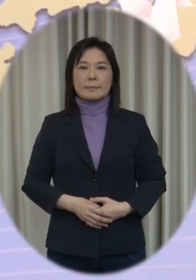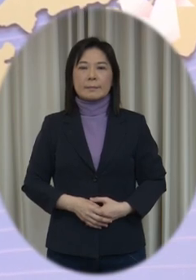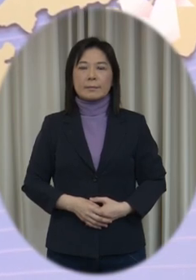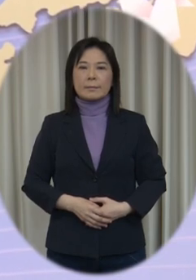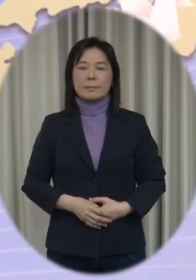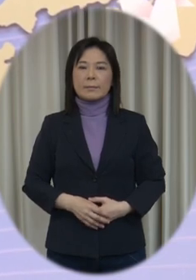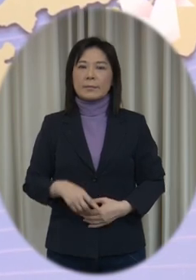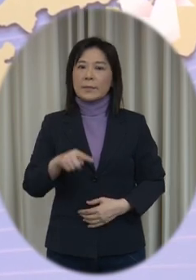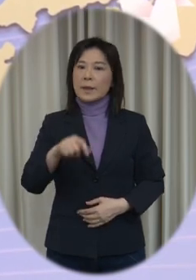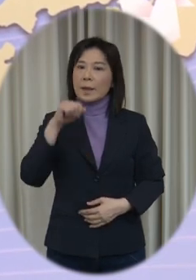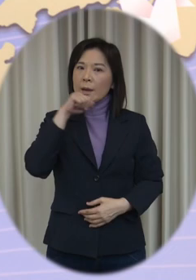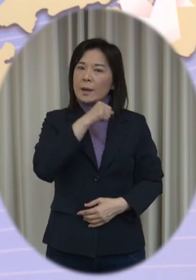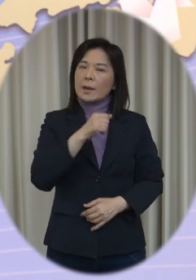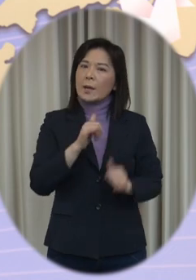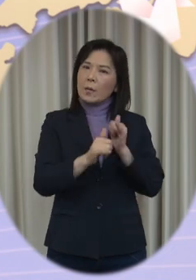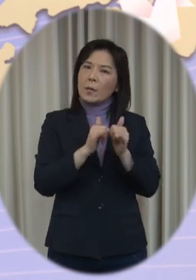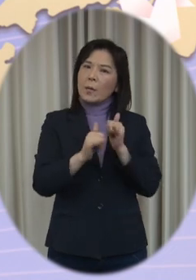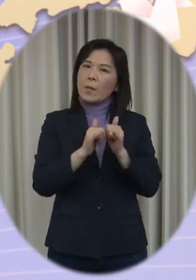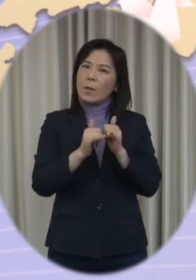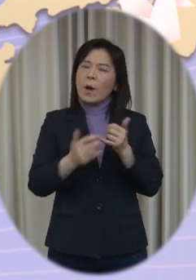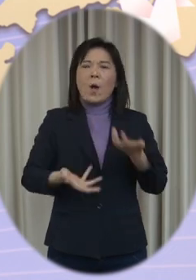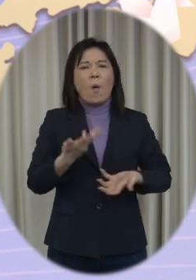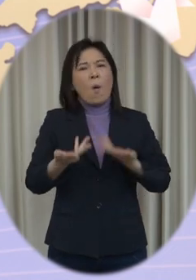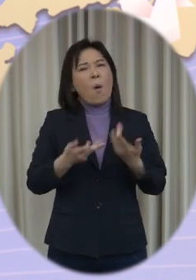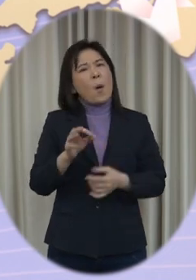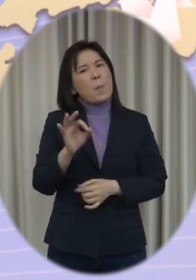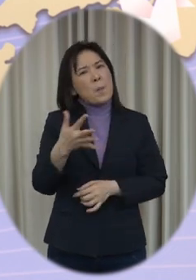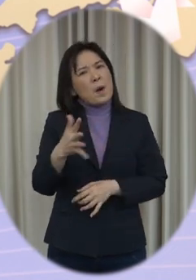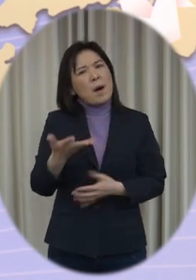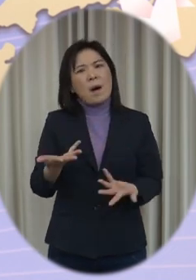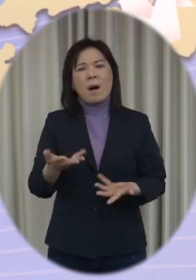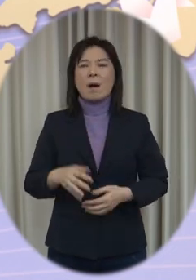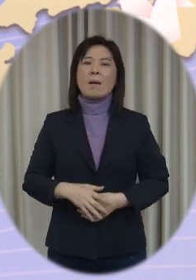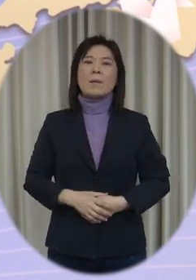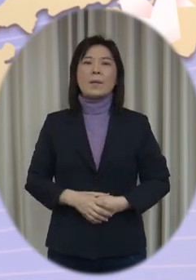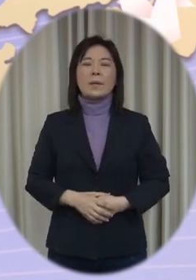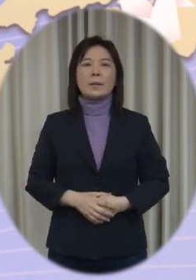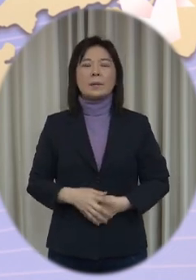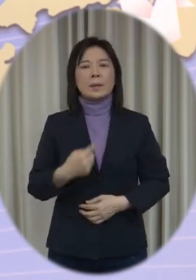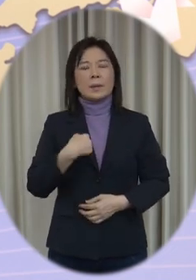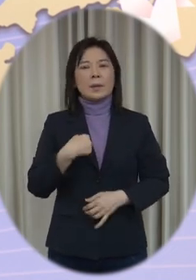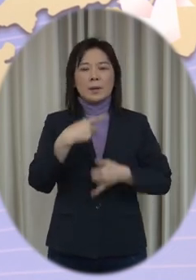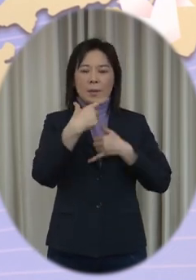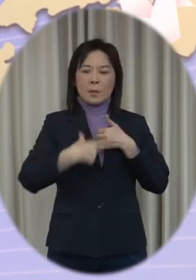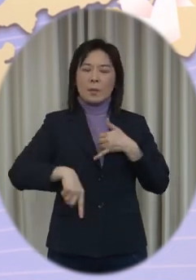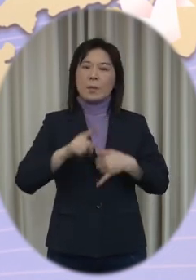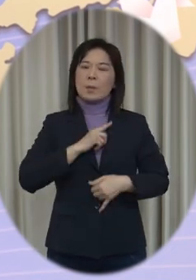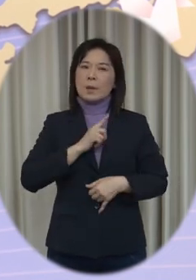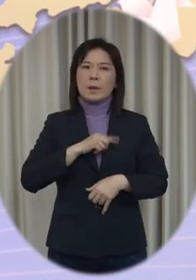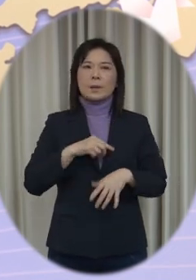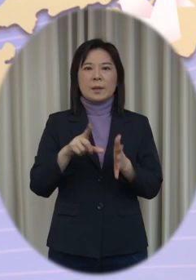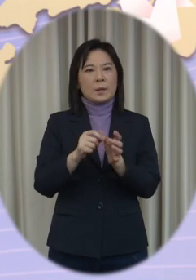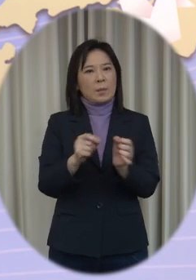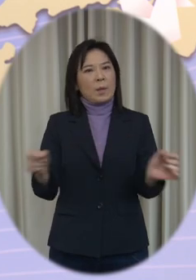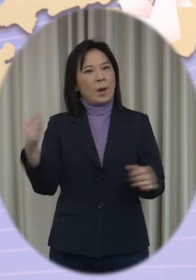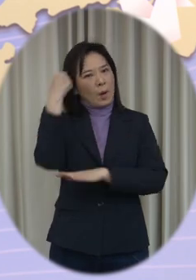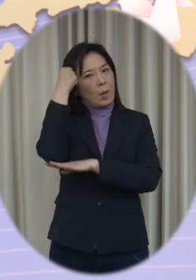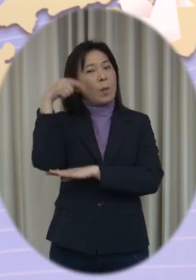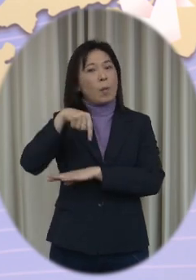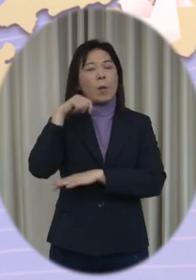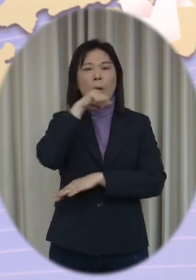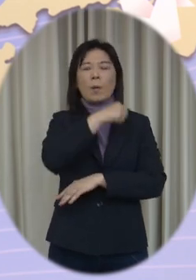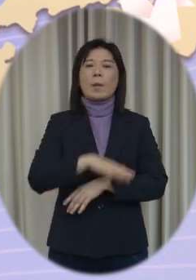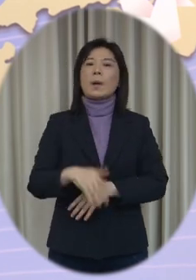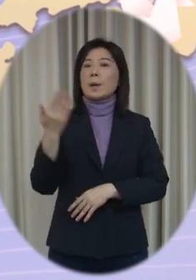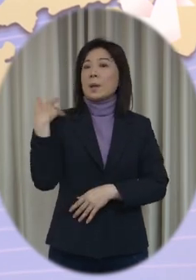么台湾人都那么温暖热情？个人常年居住在台湾，过往的